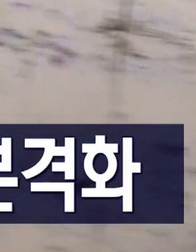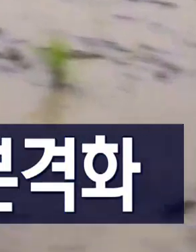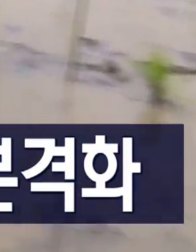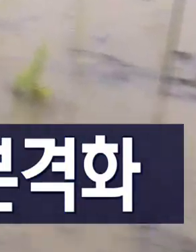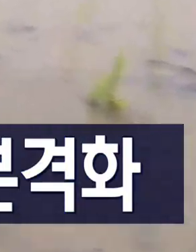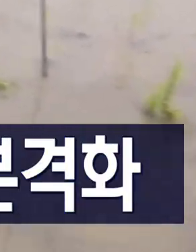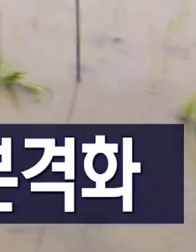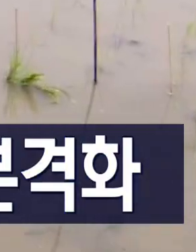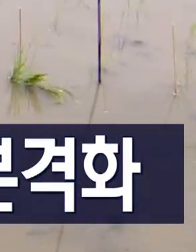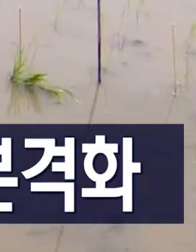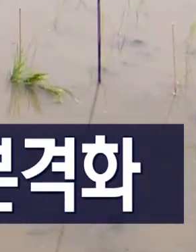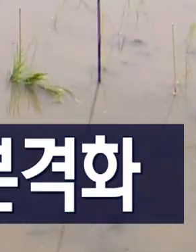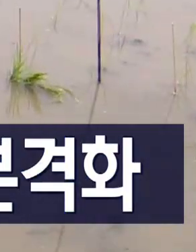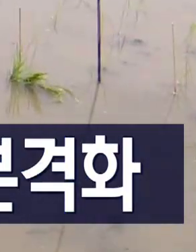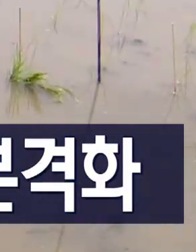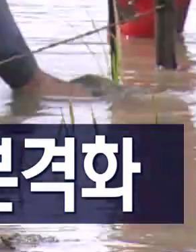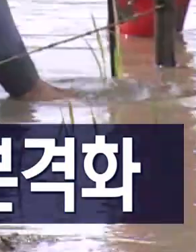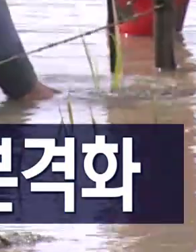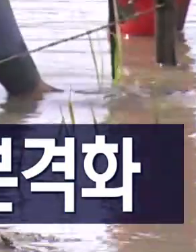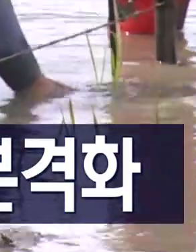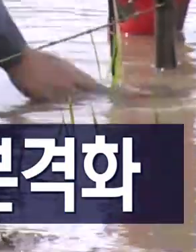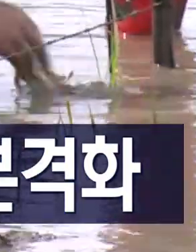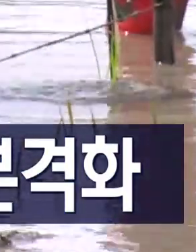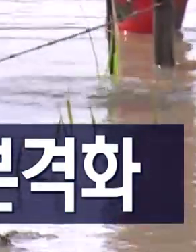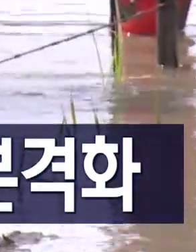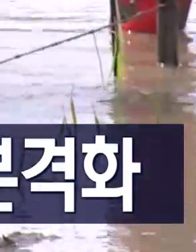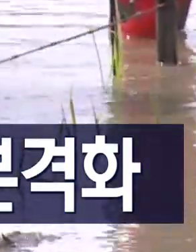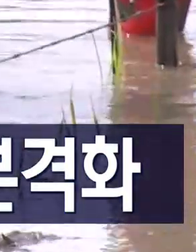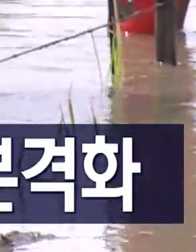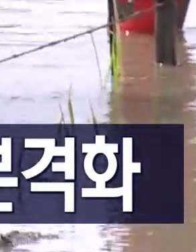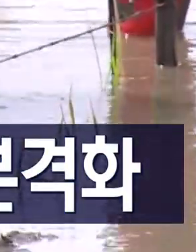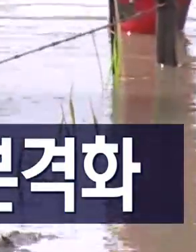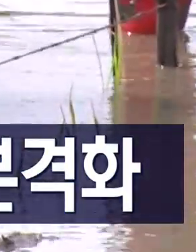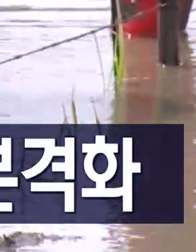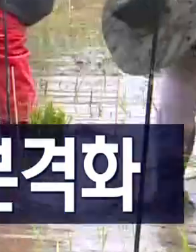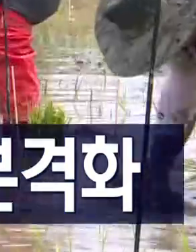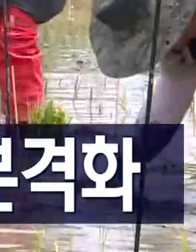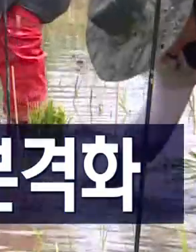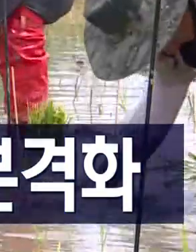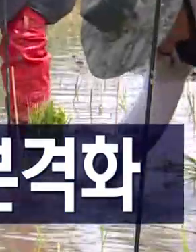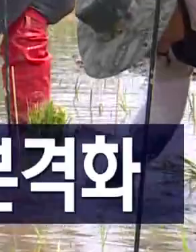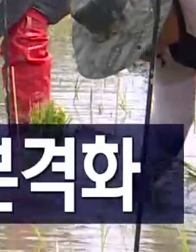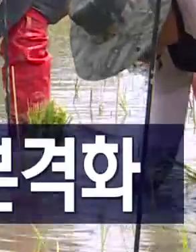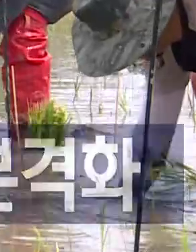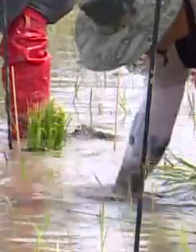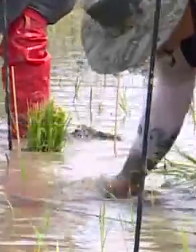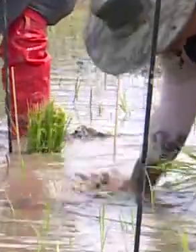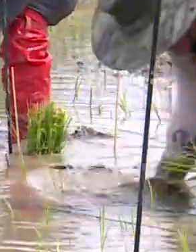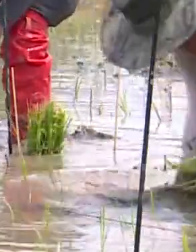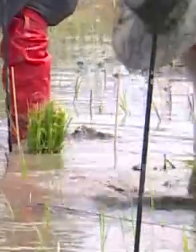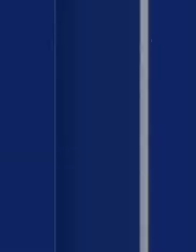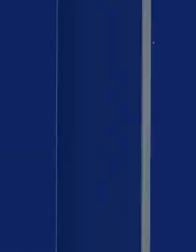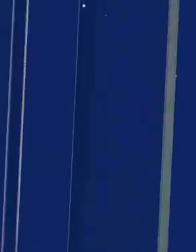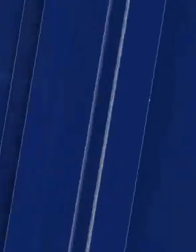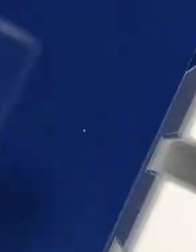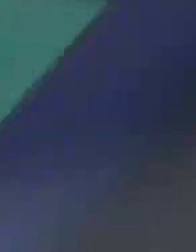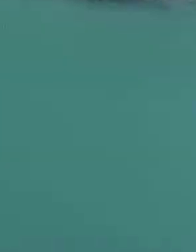기후변화에 대응한 벼농사 연구가 본격화되고 있습니다. 가뭄과 풍수해 등에 대비한 다양한 품종 개발도 추진되고 있습니다.